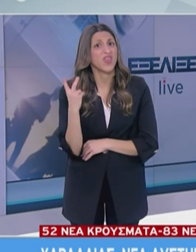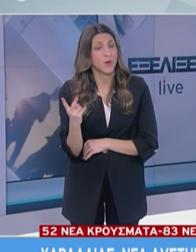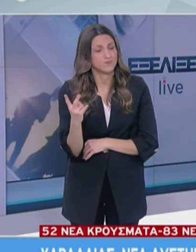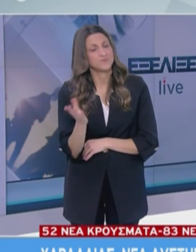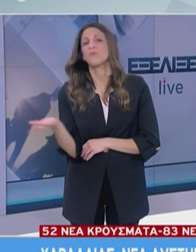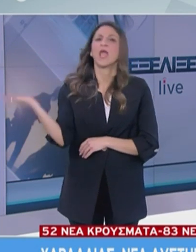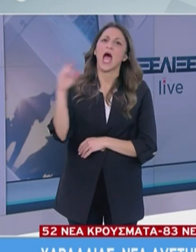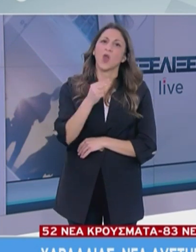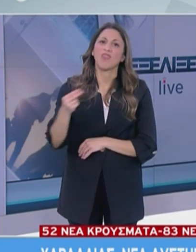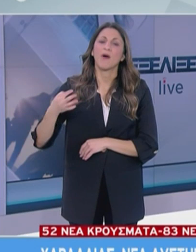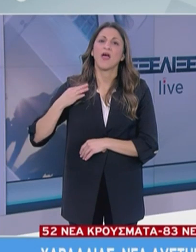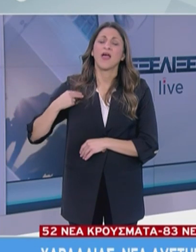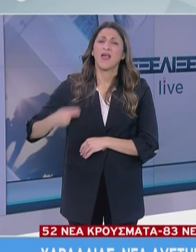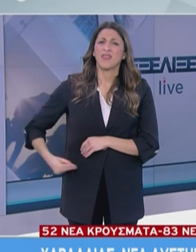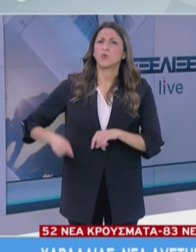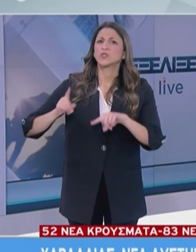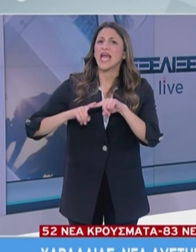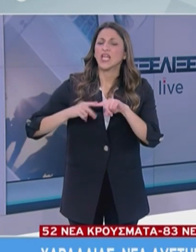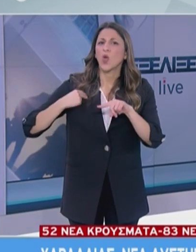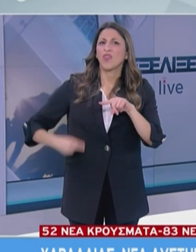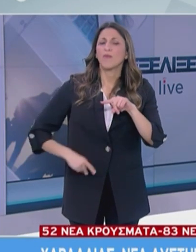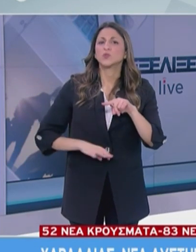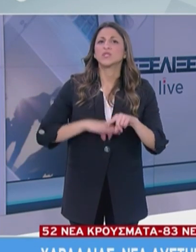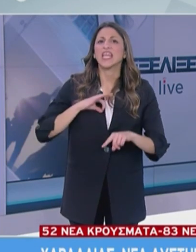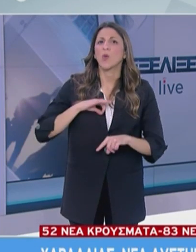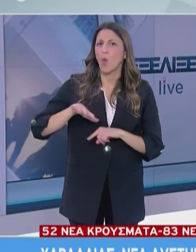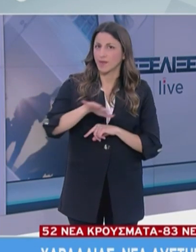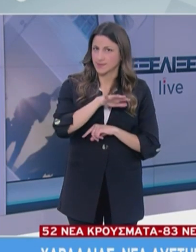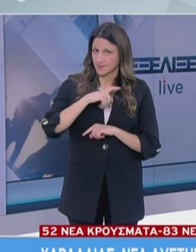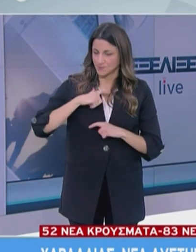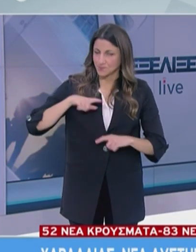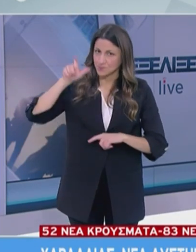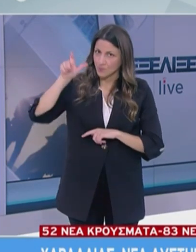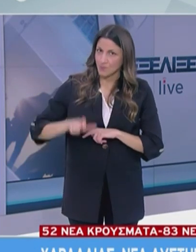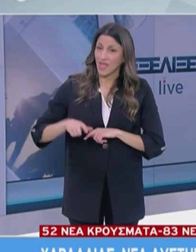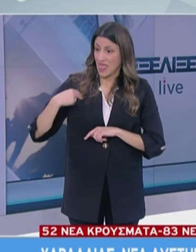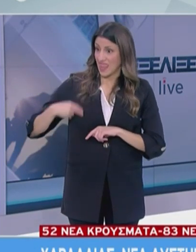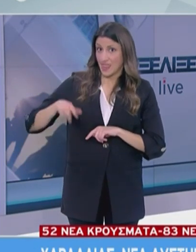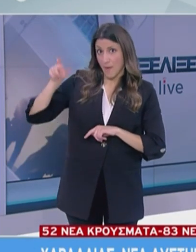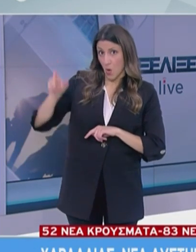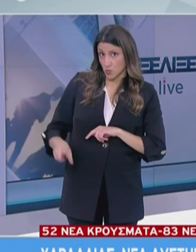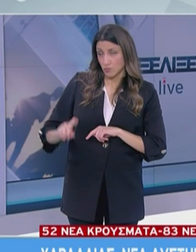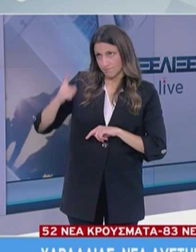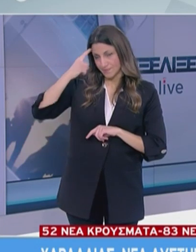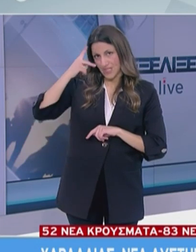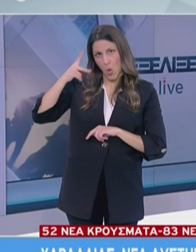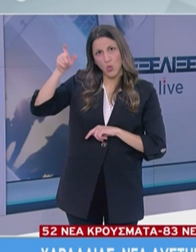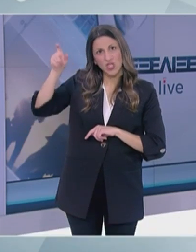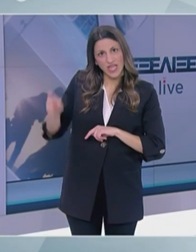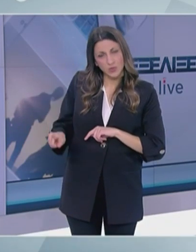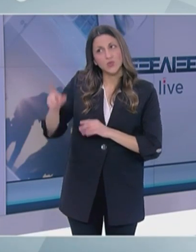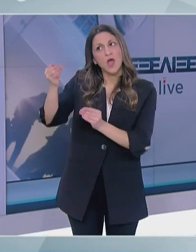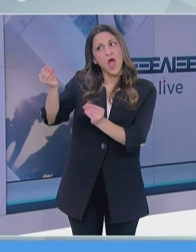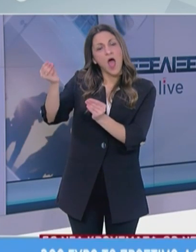αφορά στο Δήμο Αργυρούπολης Ελληνικού και σε άλλους δήμους και τον φίλτατο Δήμαρχο Γιάννη Κωνσταντάτο και πιο συγκεκριμένα την πρόθεσή του να